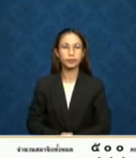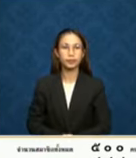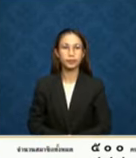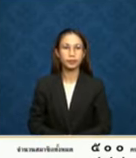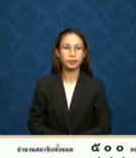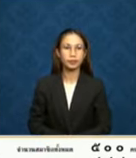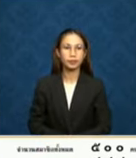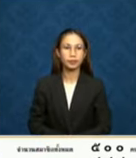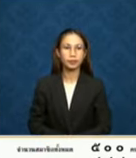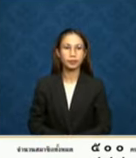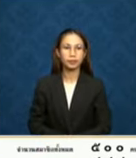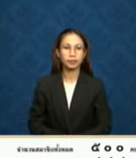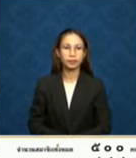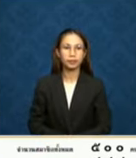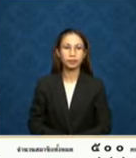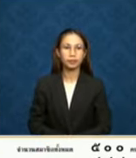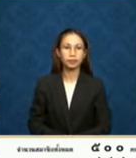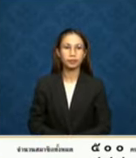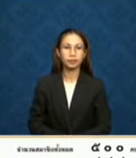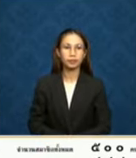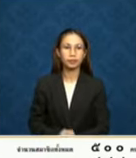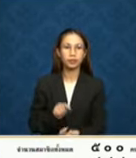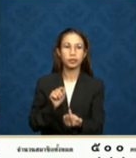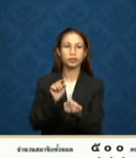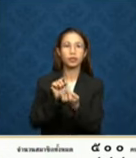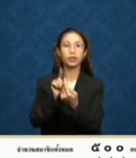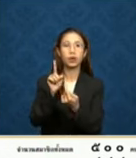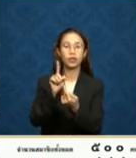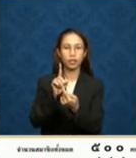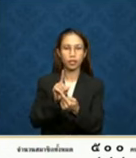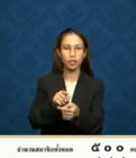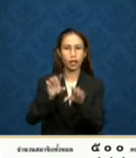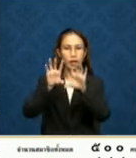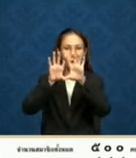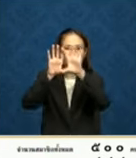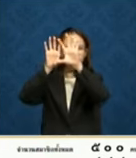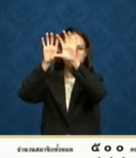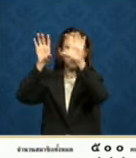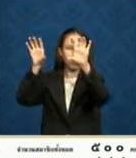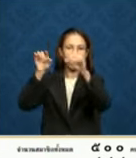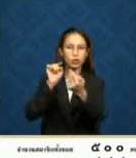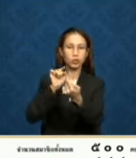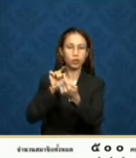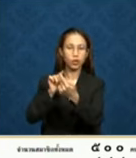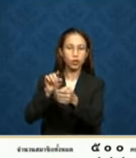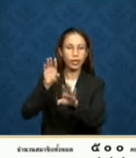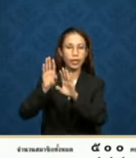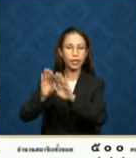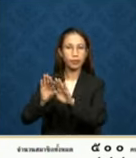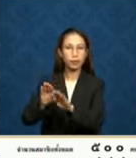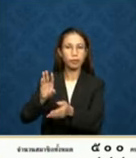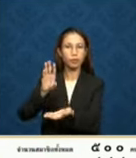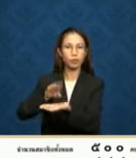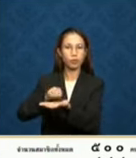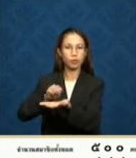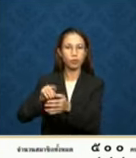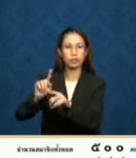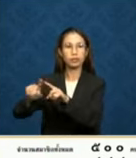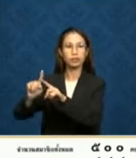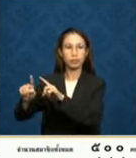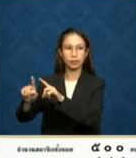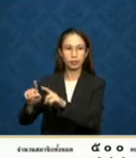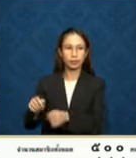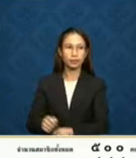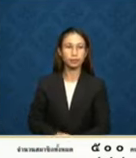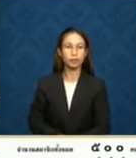ระกาศไปคือ Data Classification และการวางมาตรฐานของ Public CloudData Classification